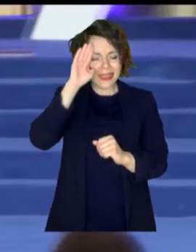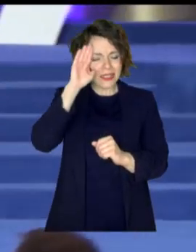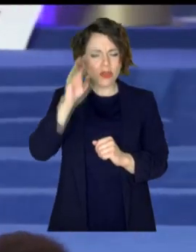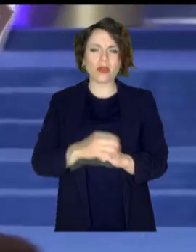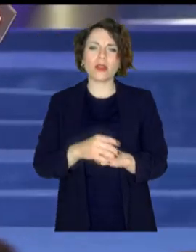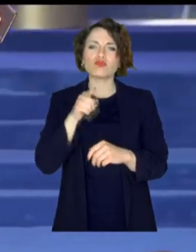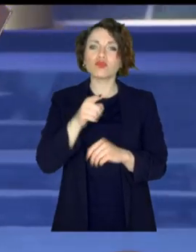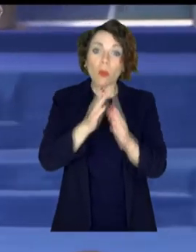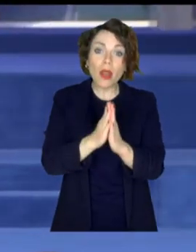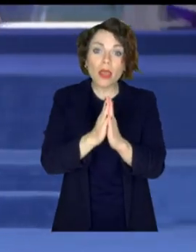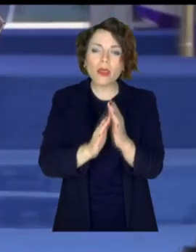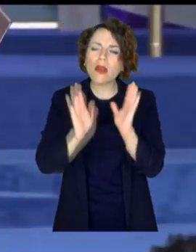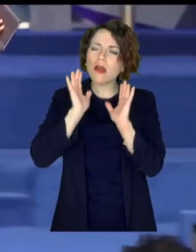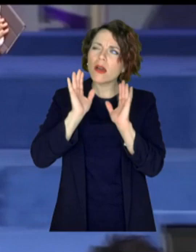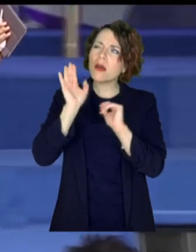Preghi.